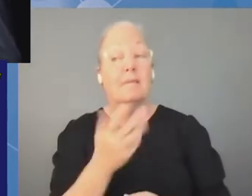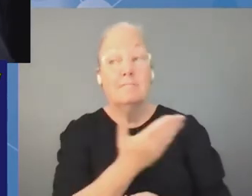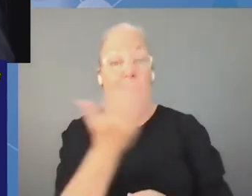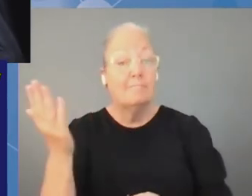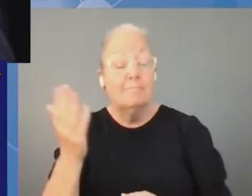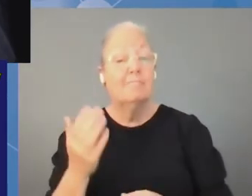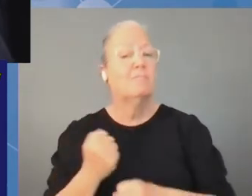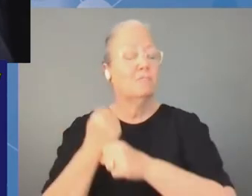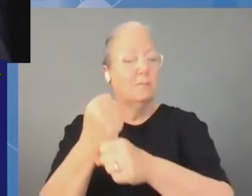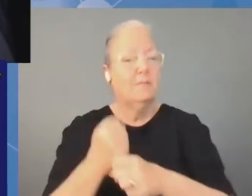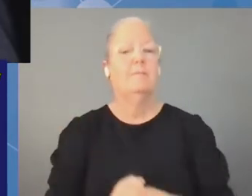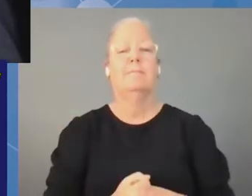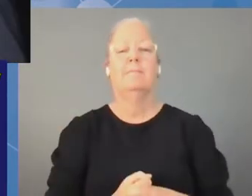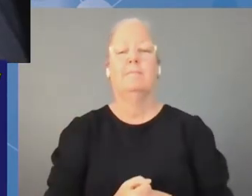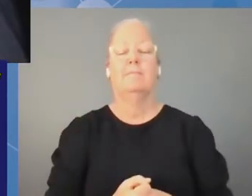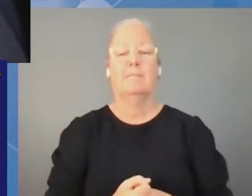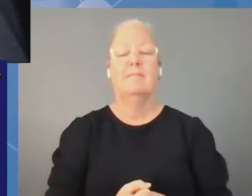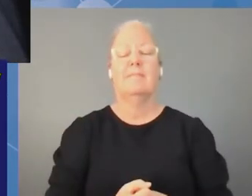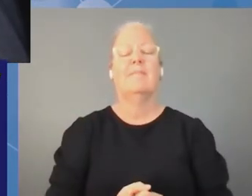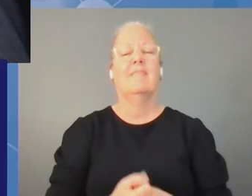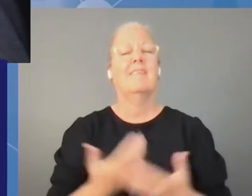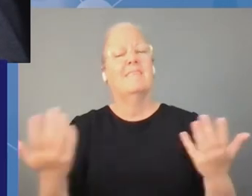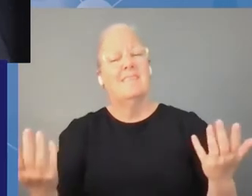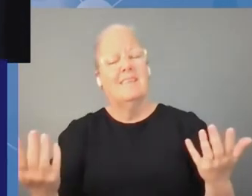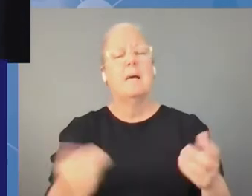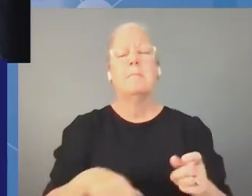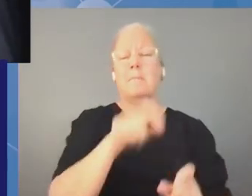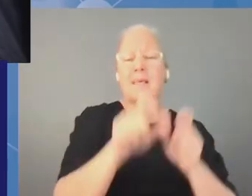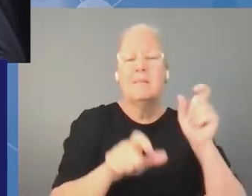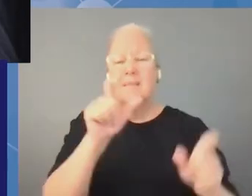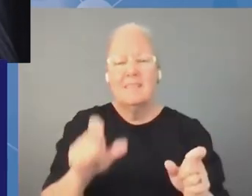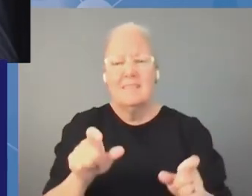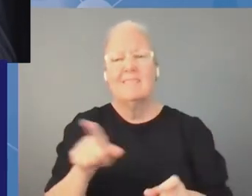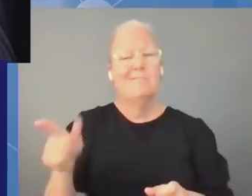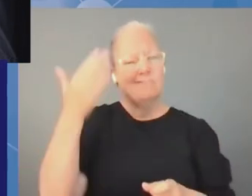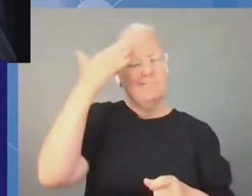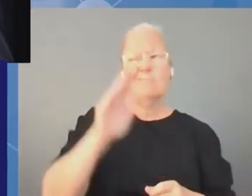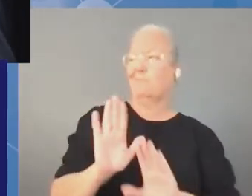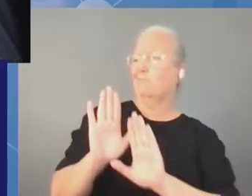我在这里也是想要说的是，